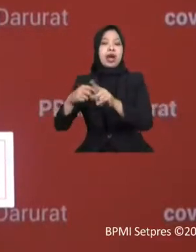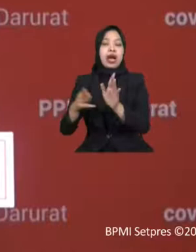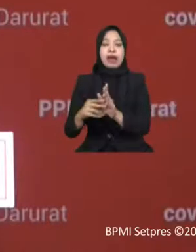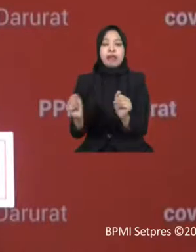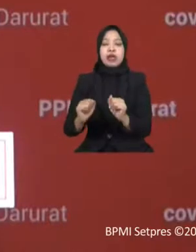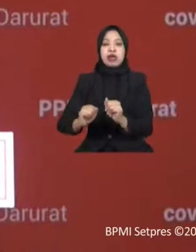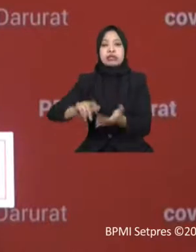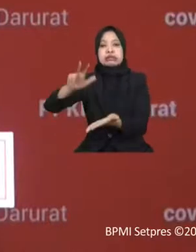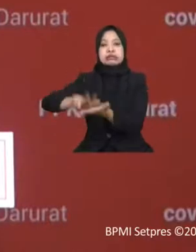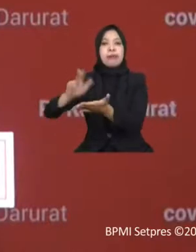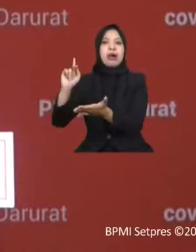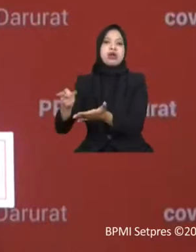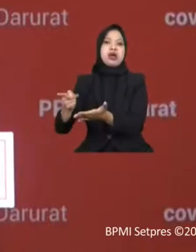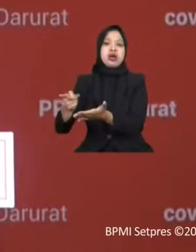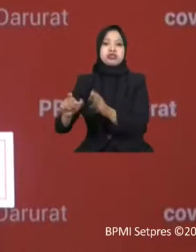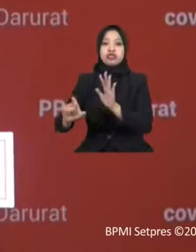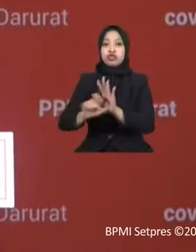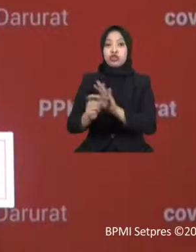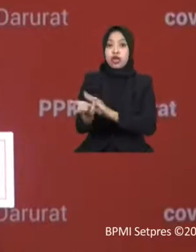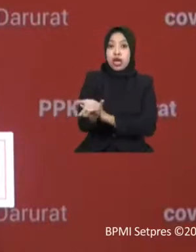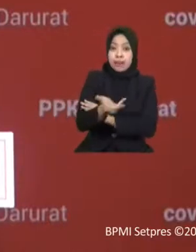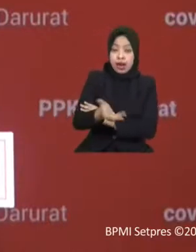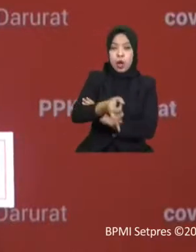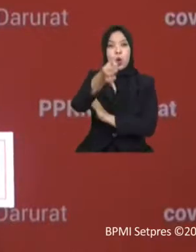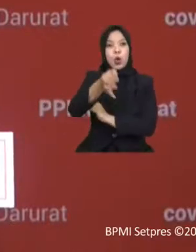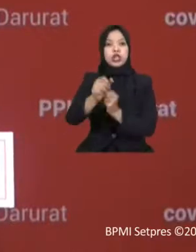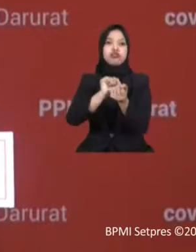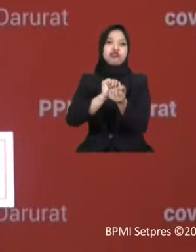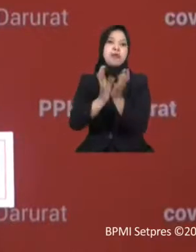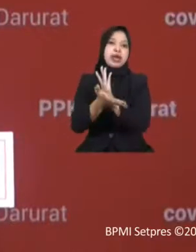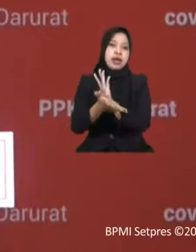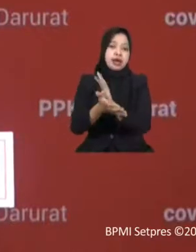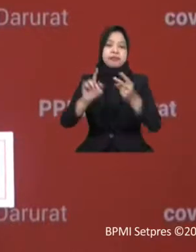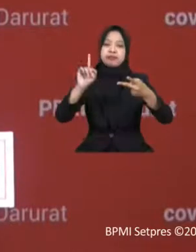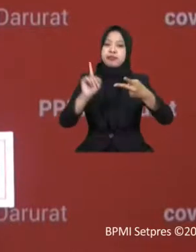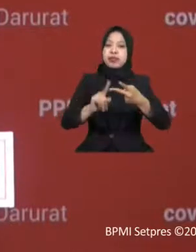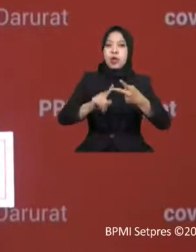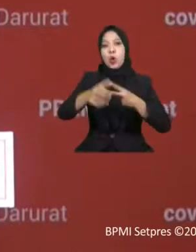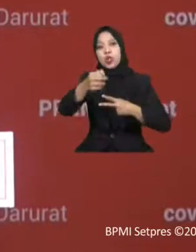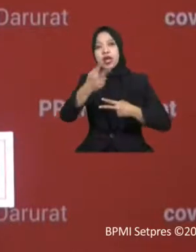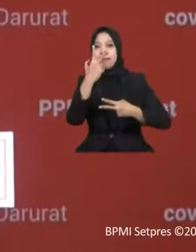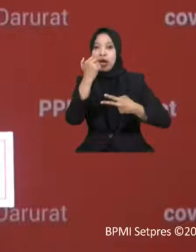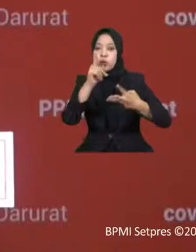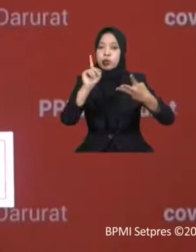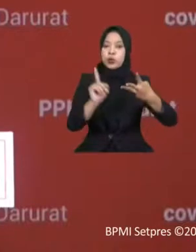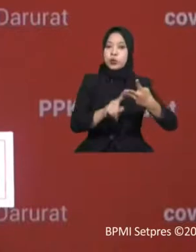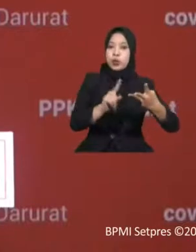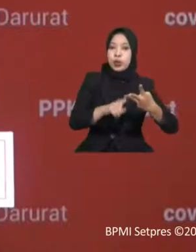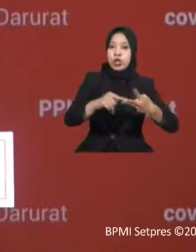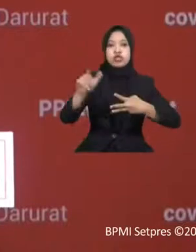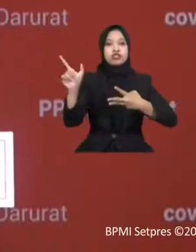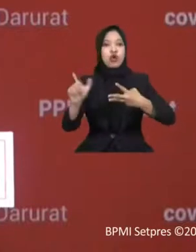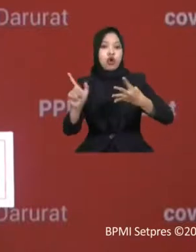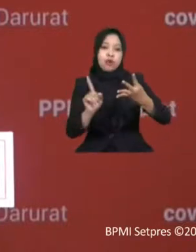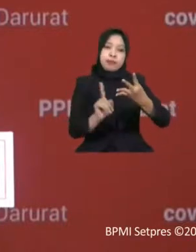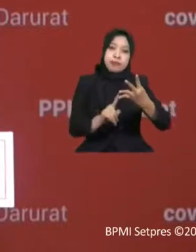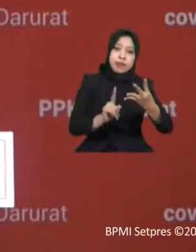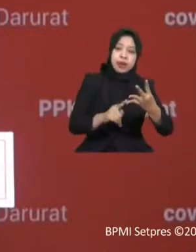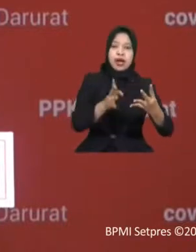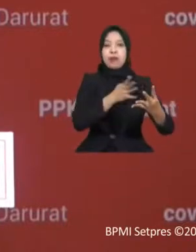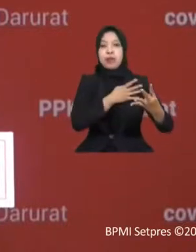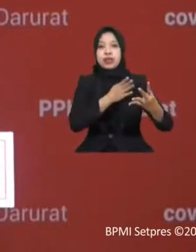darurat diberlakukan seperti Kim di Kota Surabaya Kota Bandung Kota Surakarta